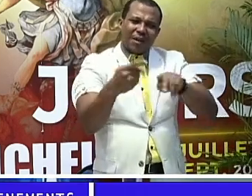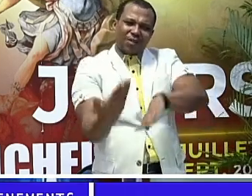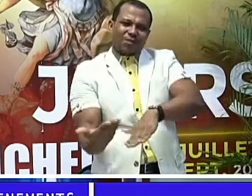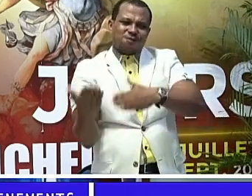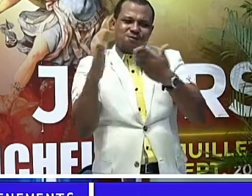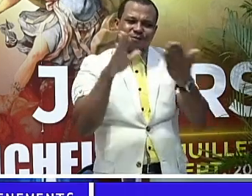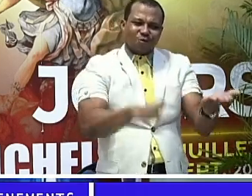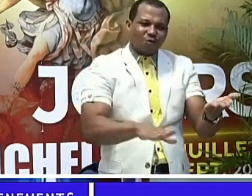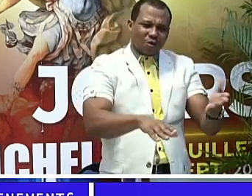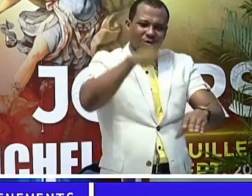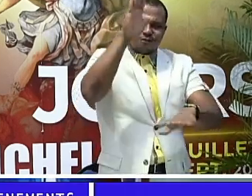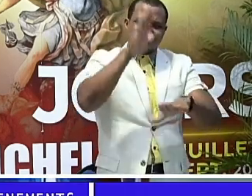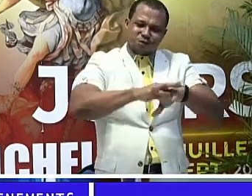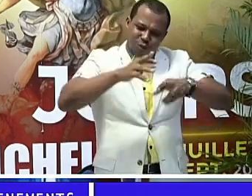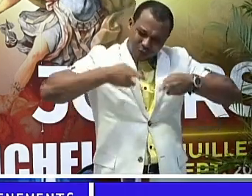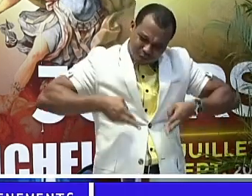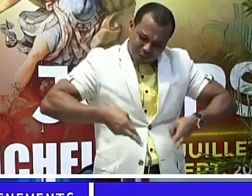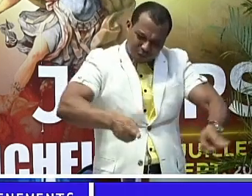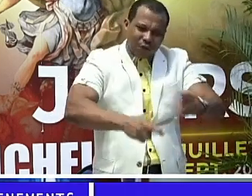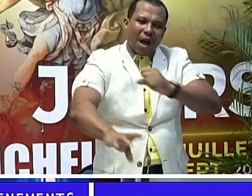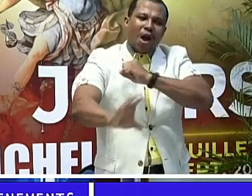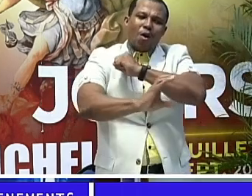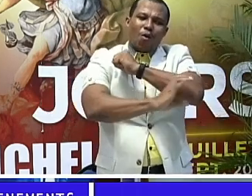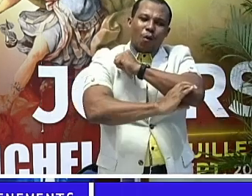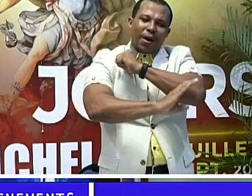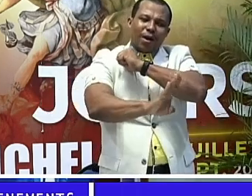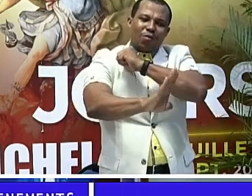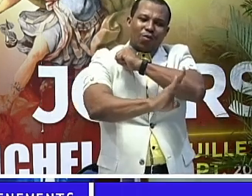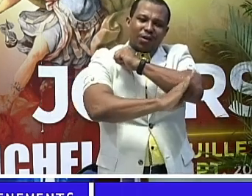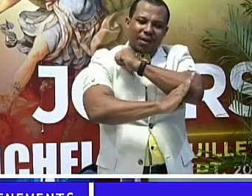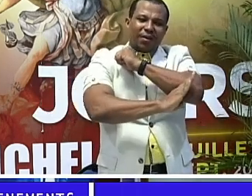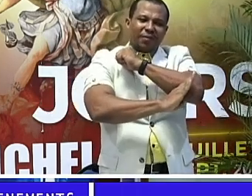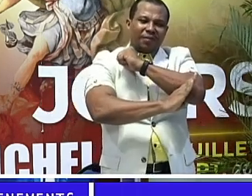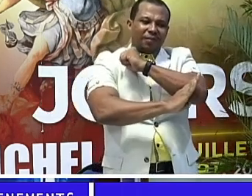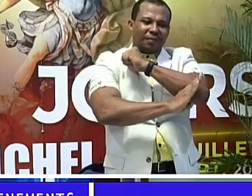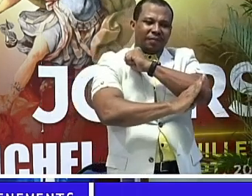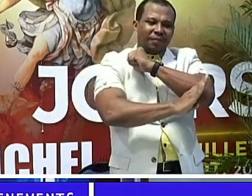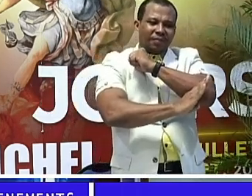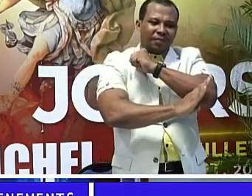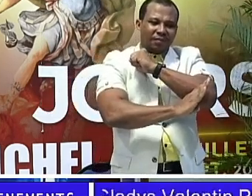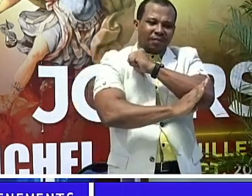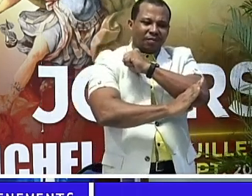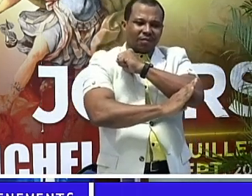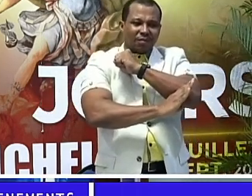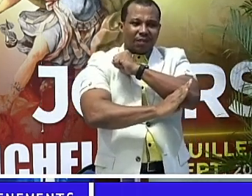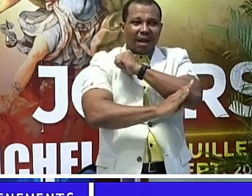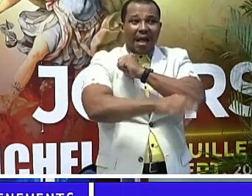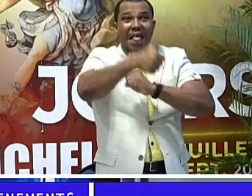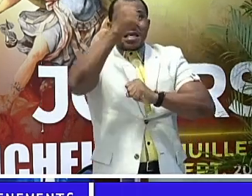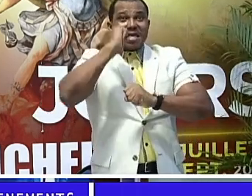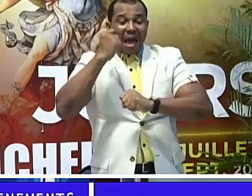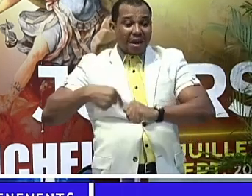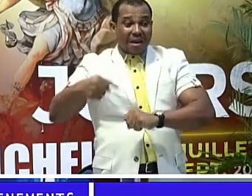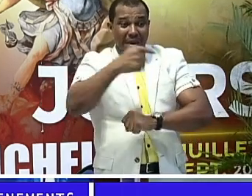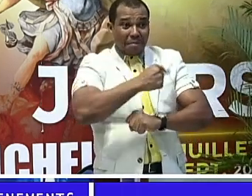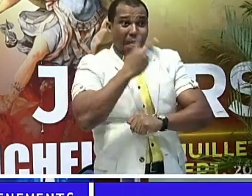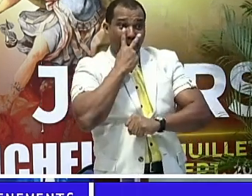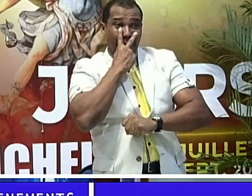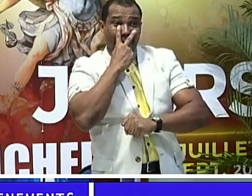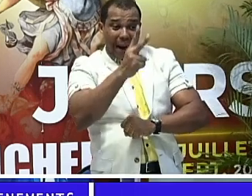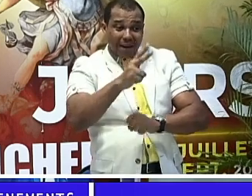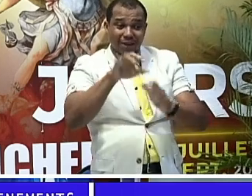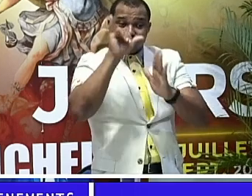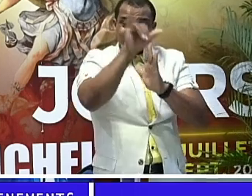Bouquets. Hier, moi t'ai regardé encore sur les réseaux sociaux photos